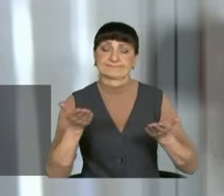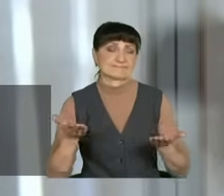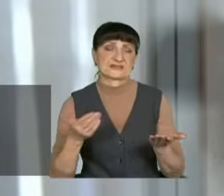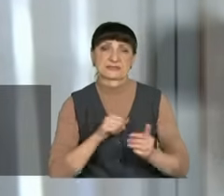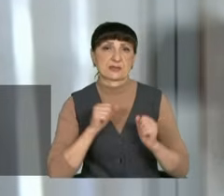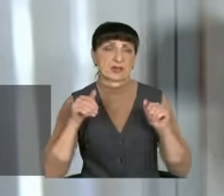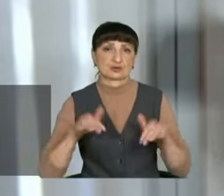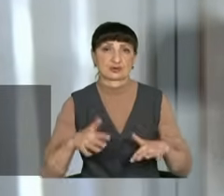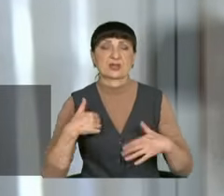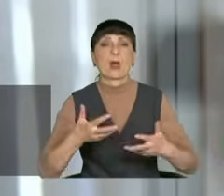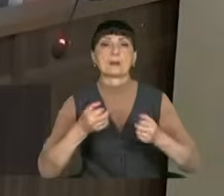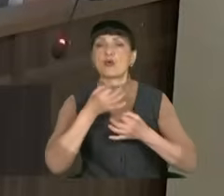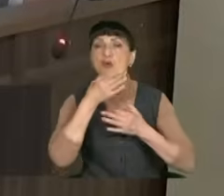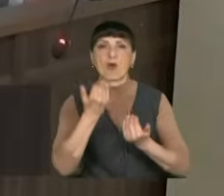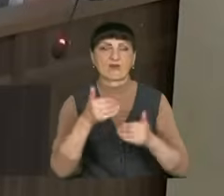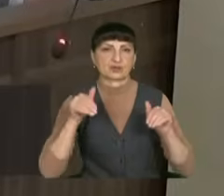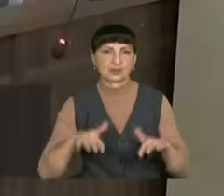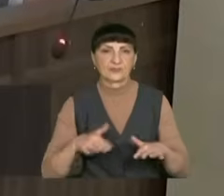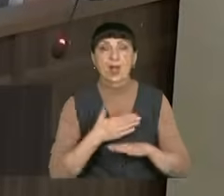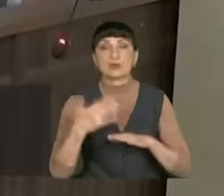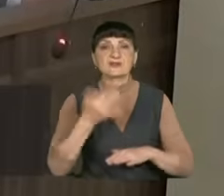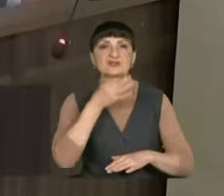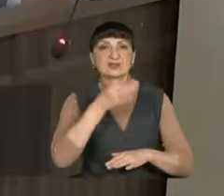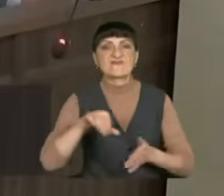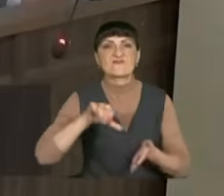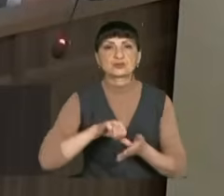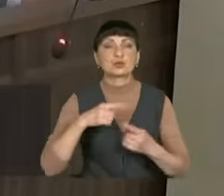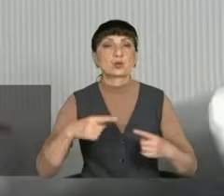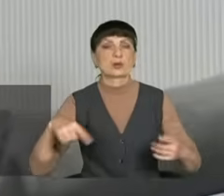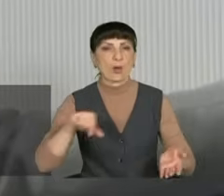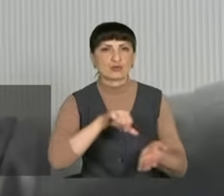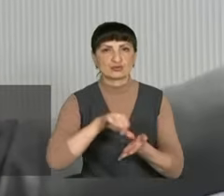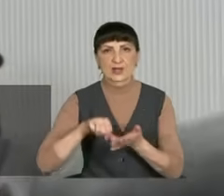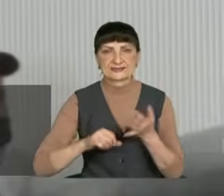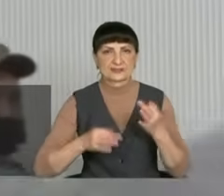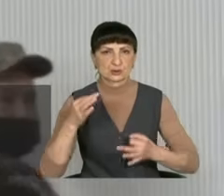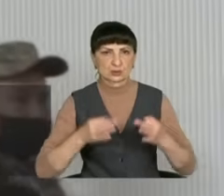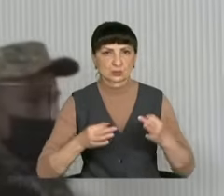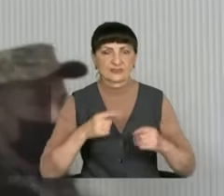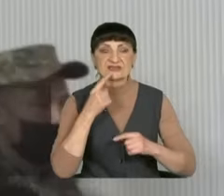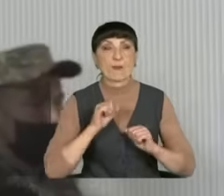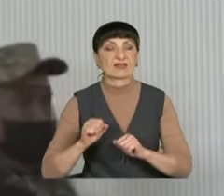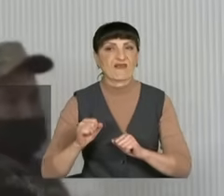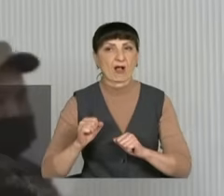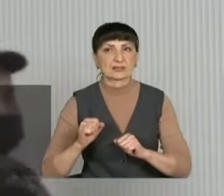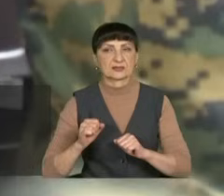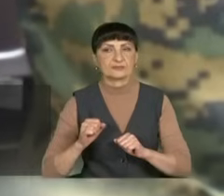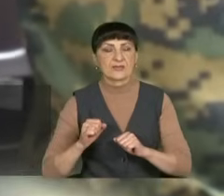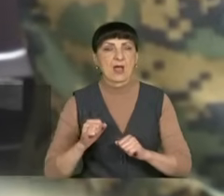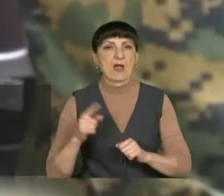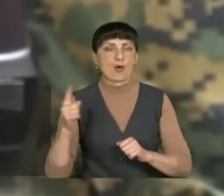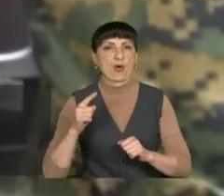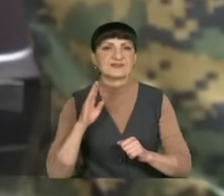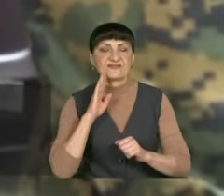Я приму любое решение. После его высказывания выступили другие участники процесса. По словам адвоката Игоря Вранчева, мотивом